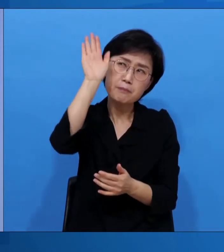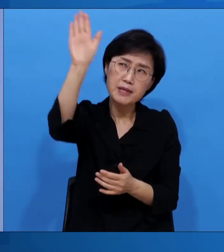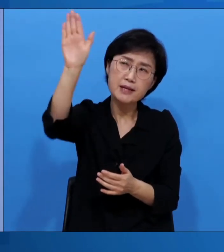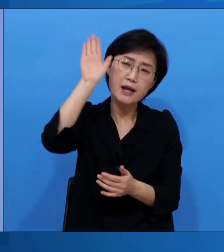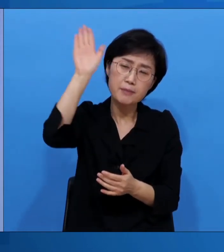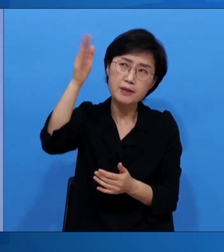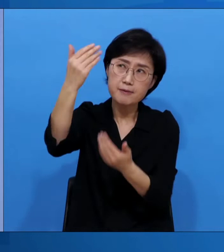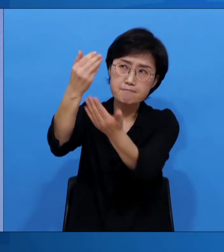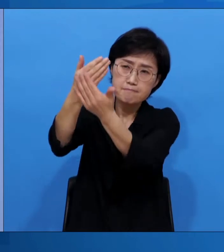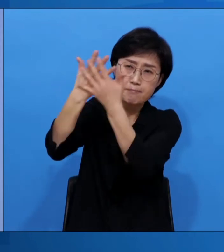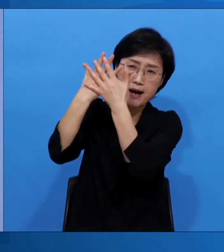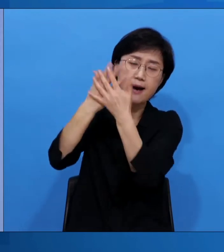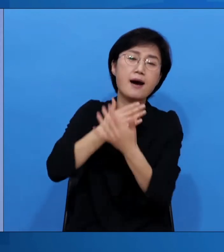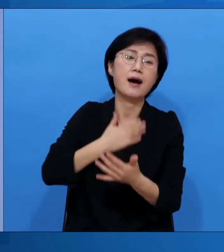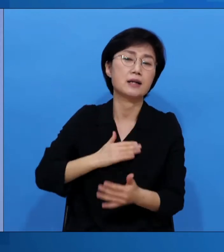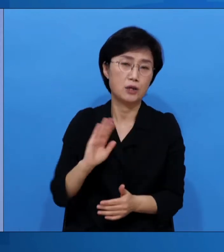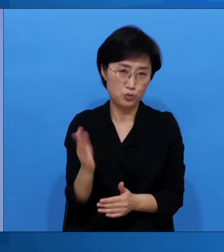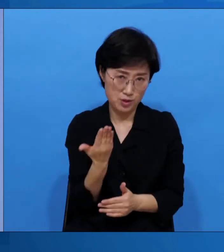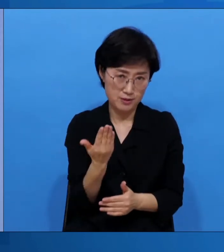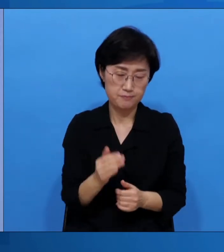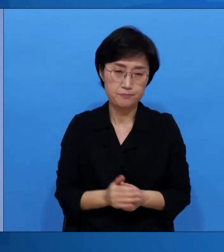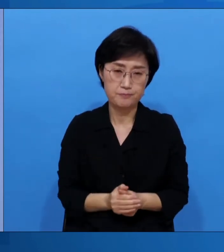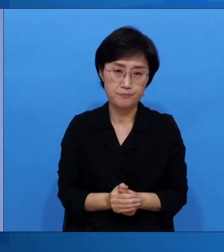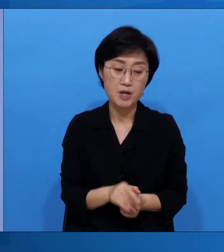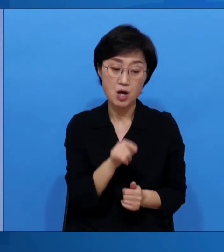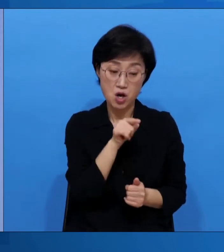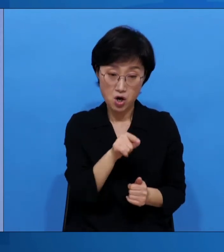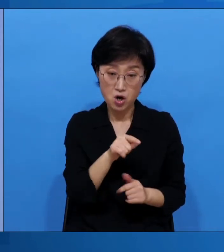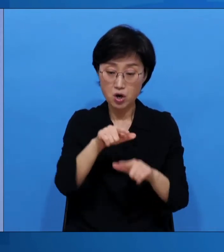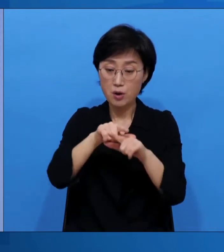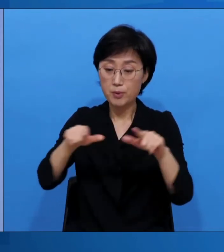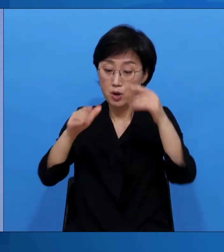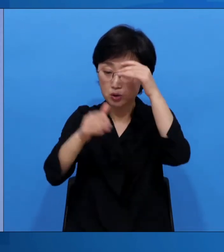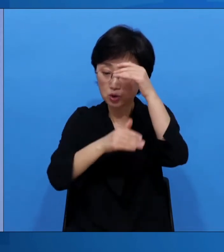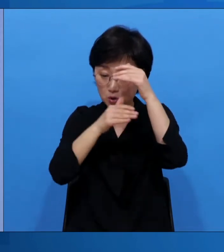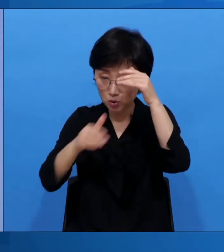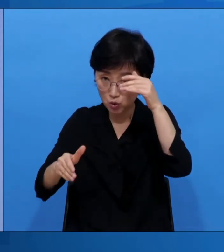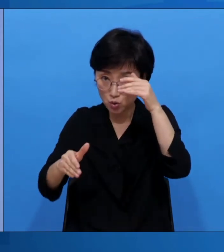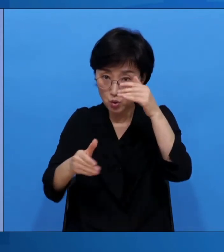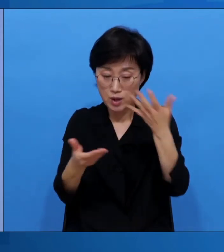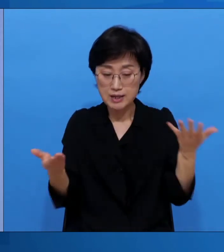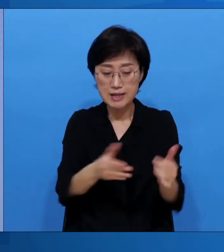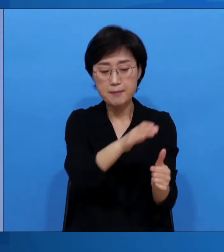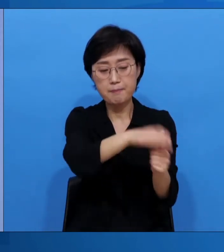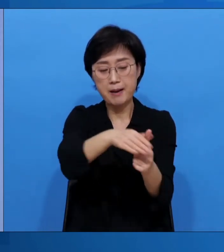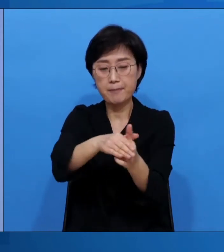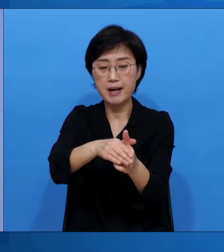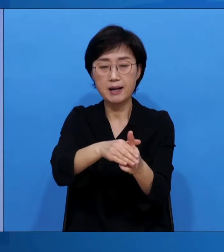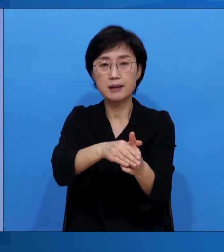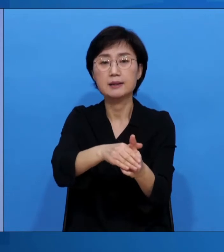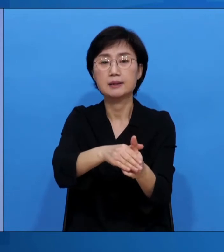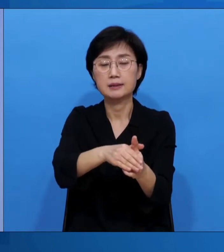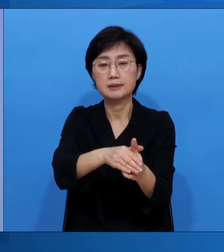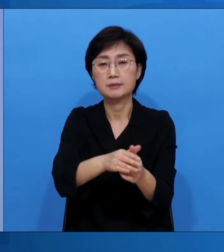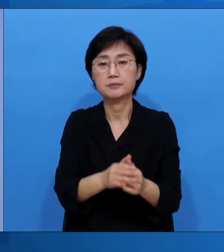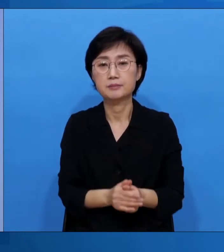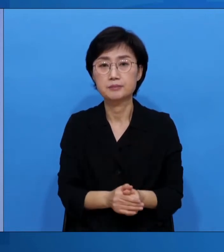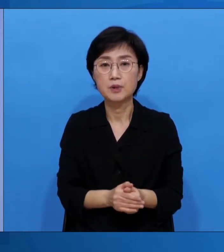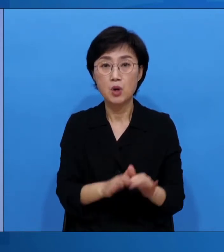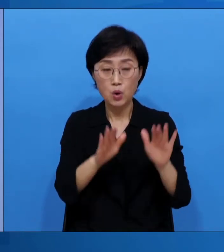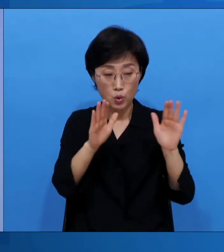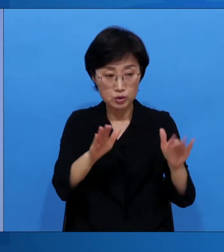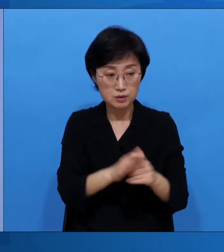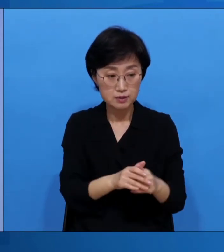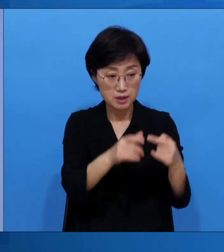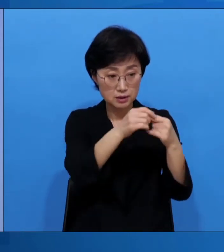dreams. 이게 모든 평신도에게 주었던 임직식이에요. This is the appointment that God gave to all lay people. 이 세 개 다 공통점이